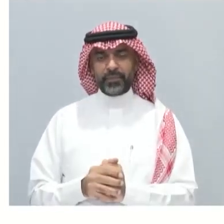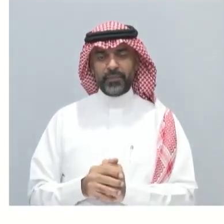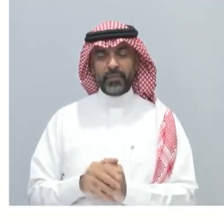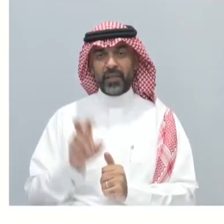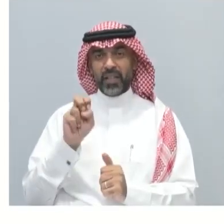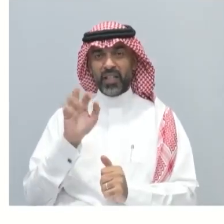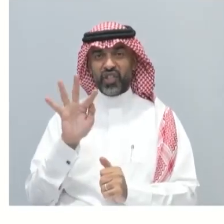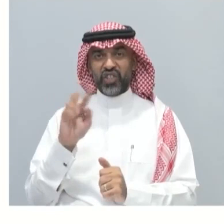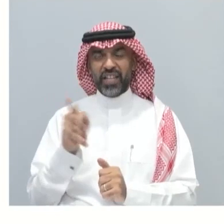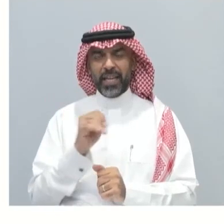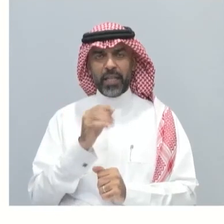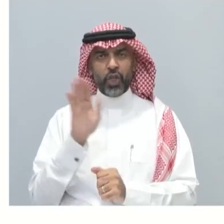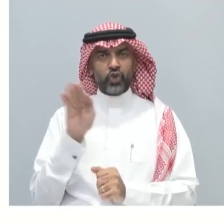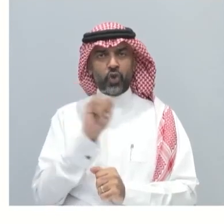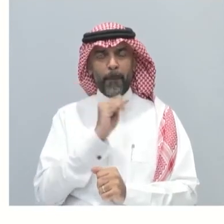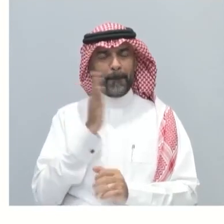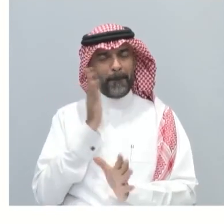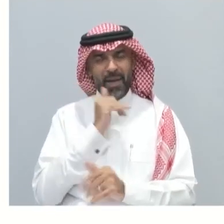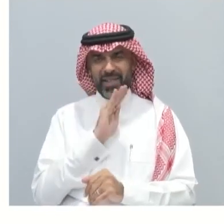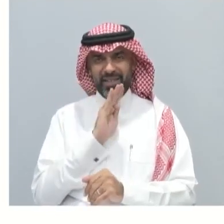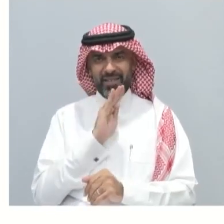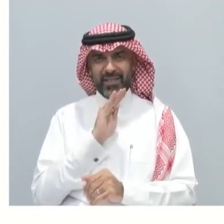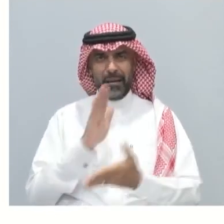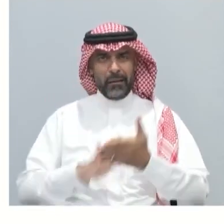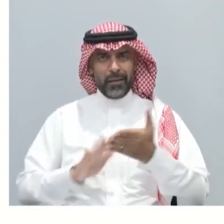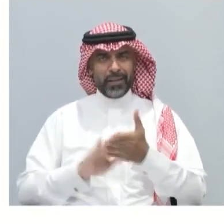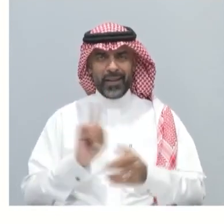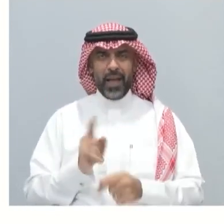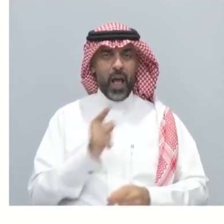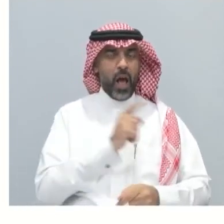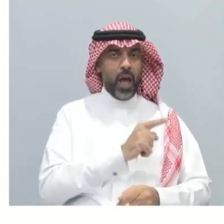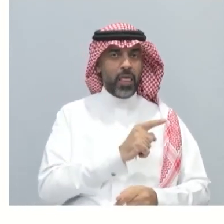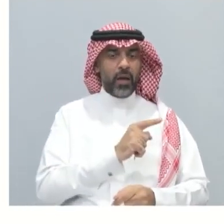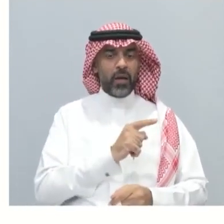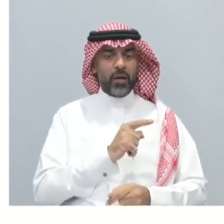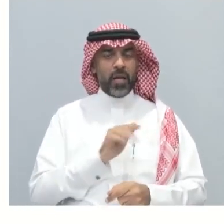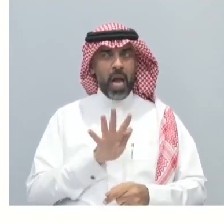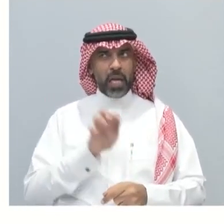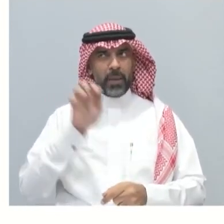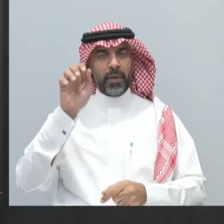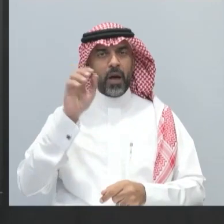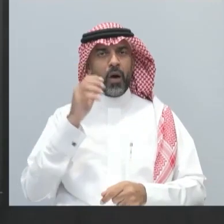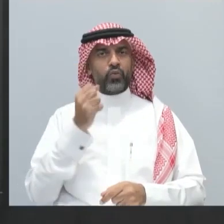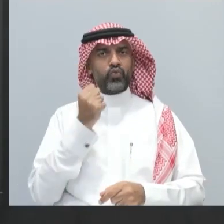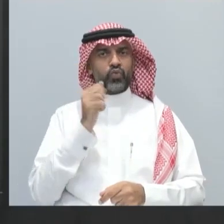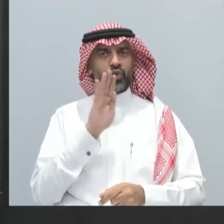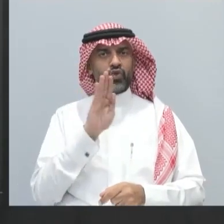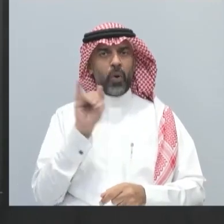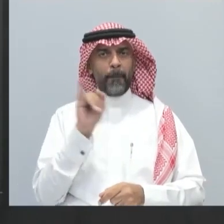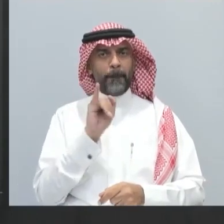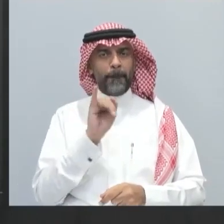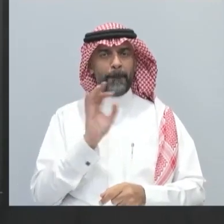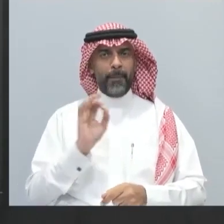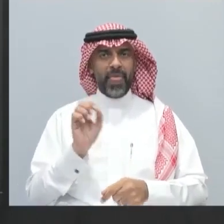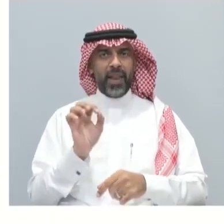القشريات طبعا غير سامه اما العنكبيات البعض منها سام كما ذكرنا قبل قليل